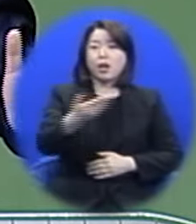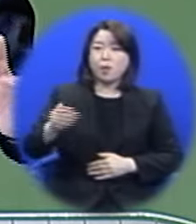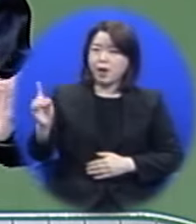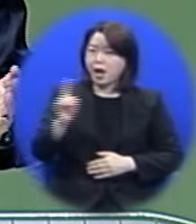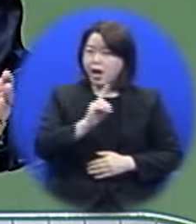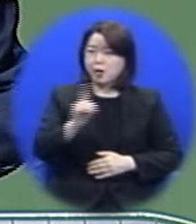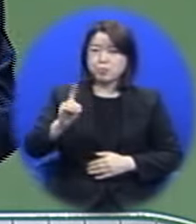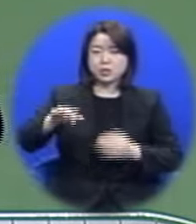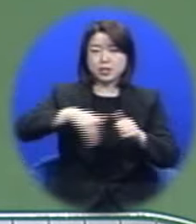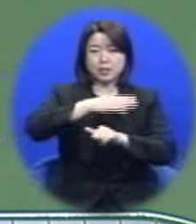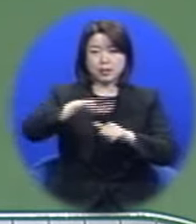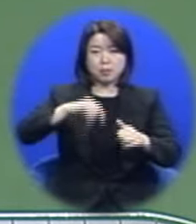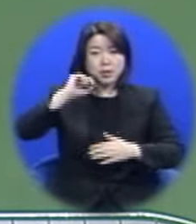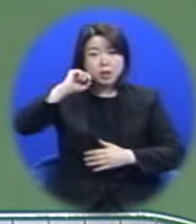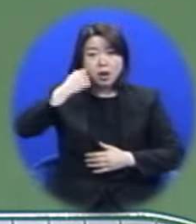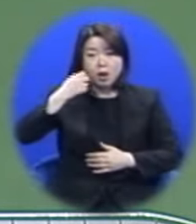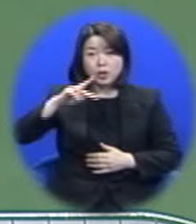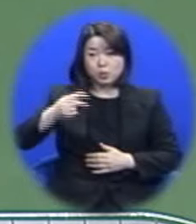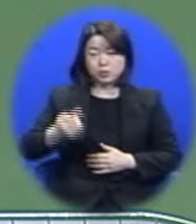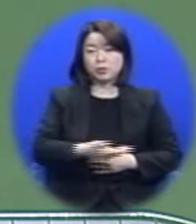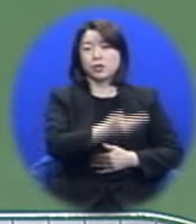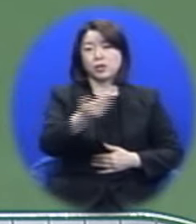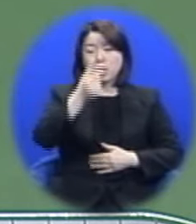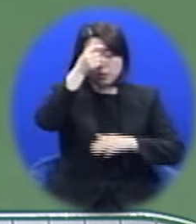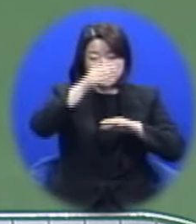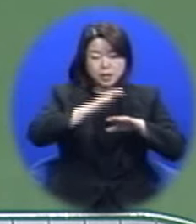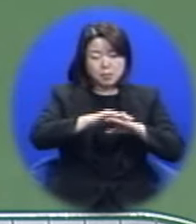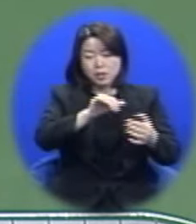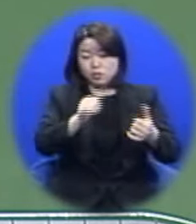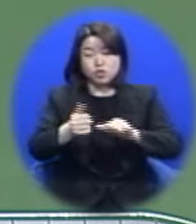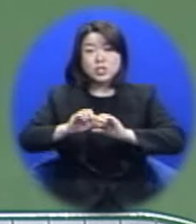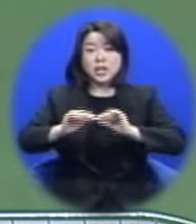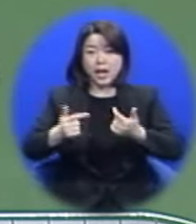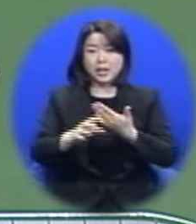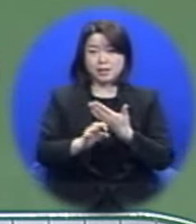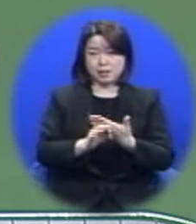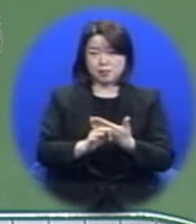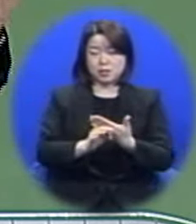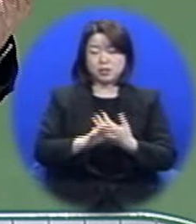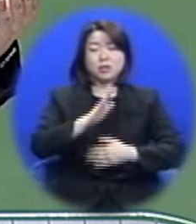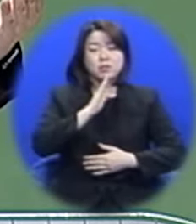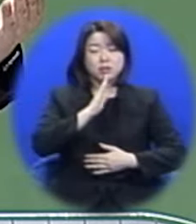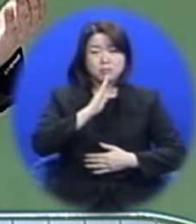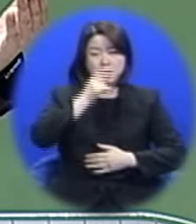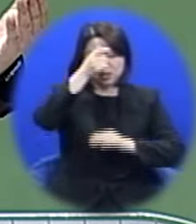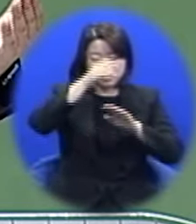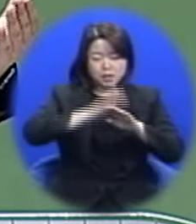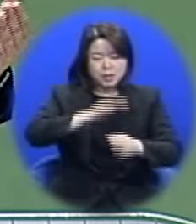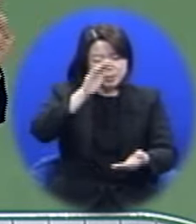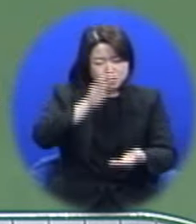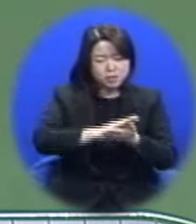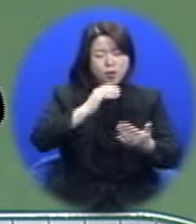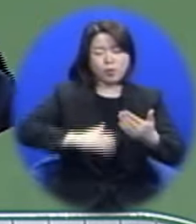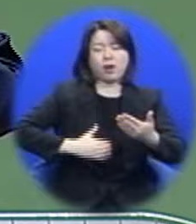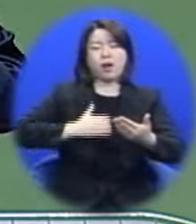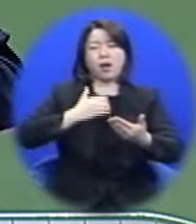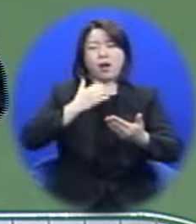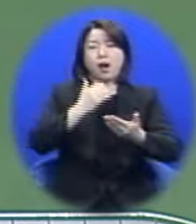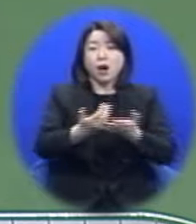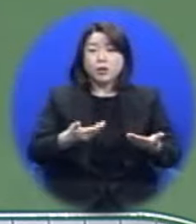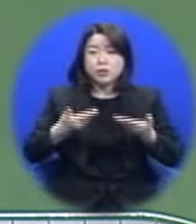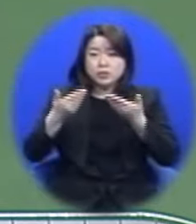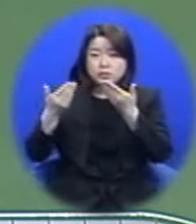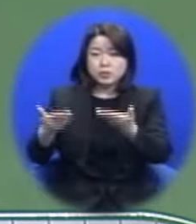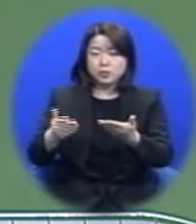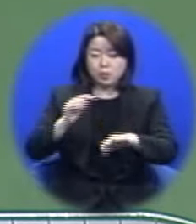어려워도 여러분의 예배가 죽지 않았다면 정말 예배는 뜨거운 감격으로 드리고